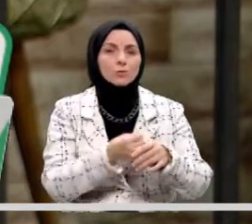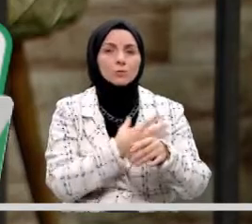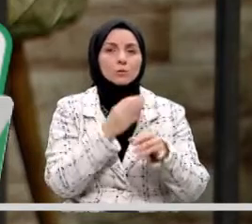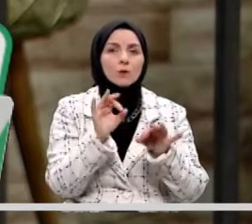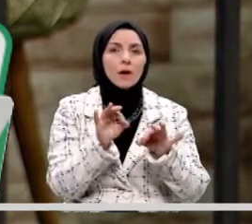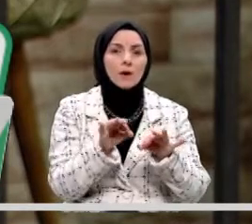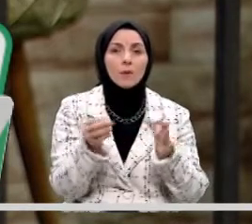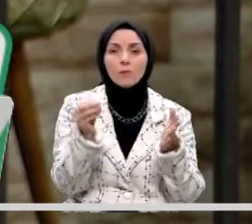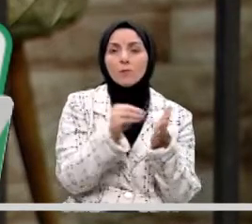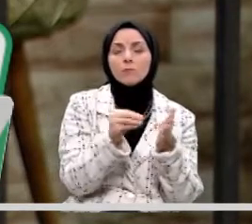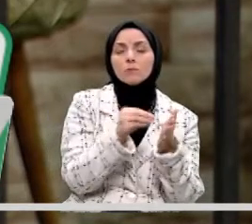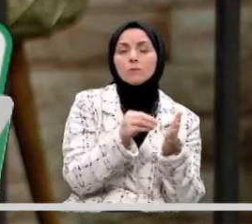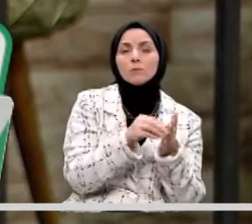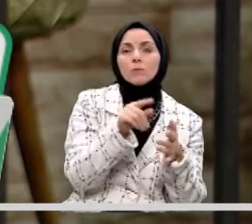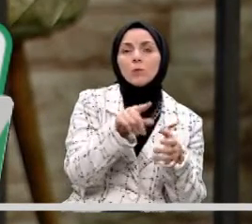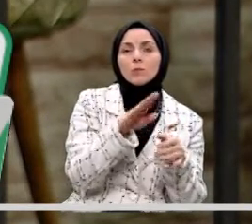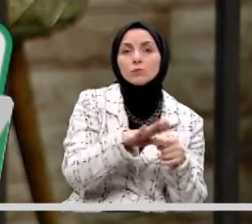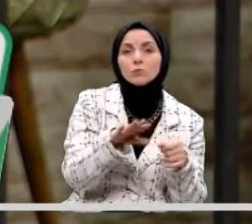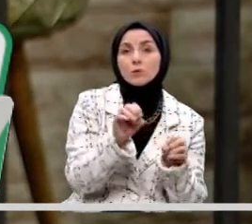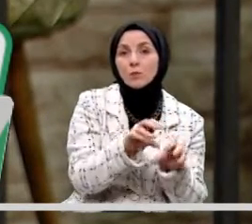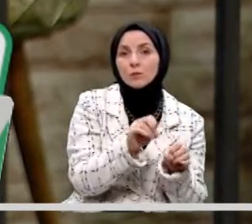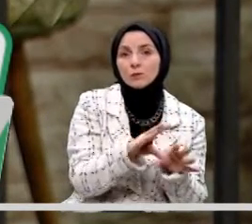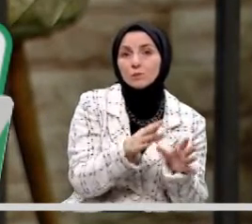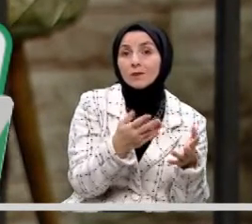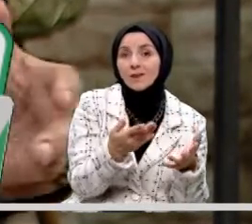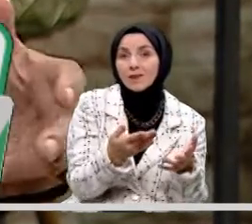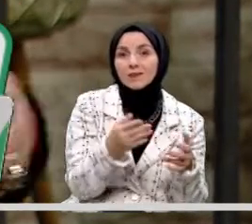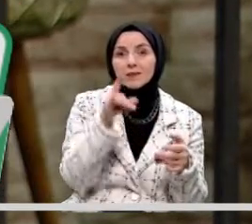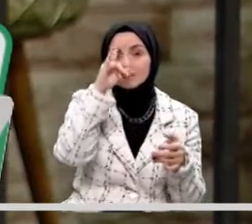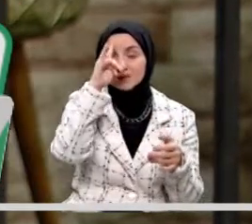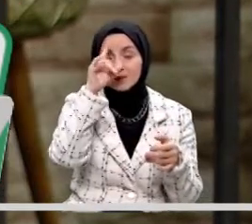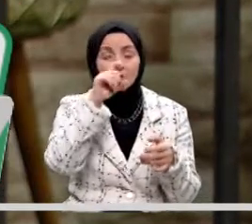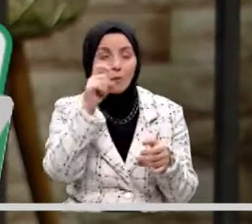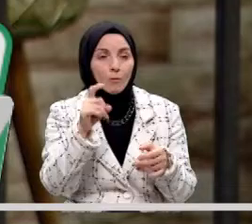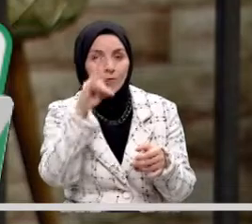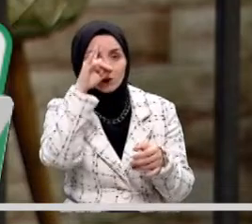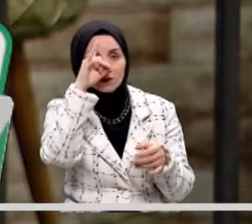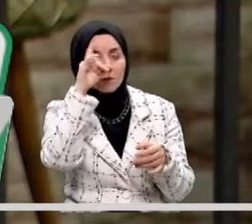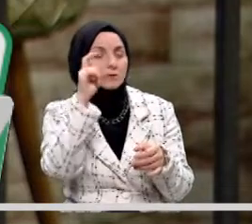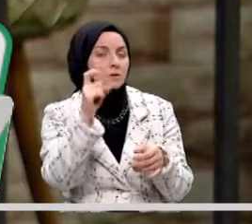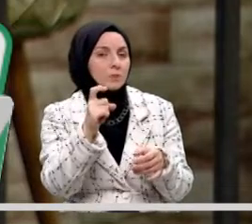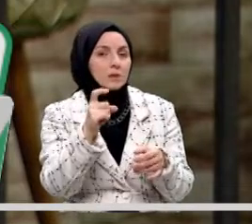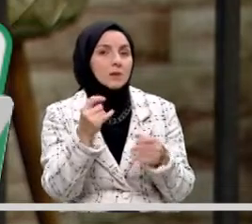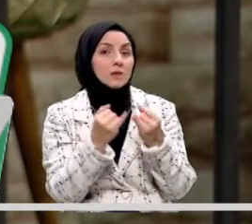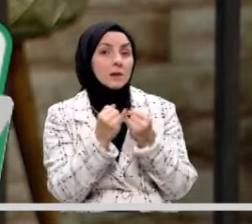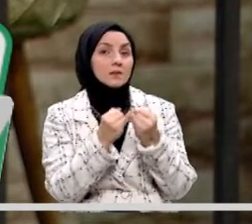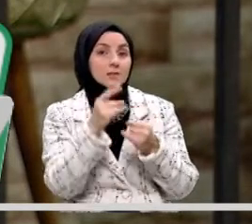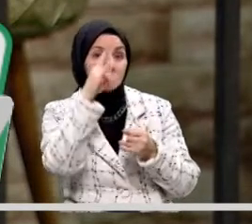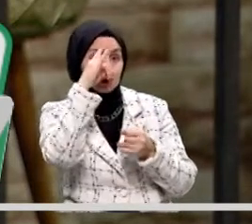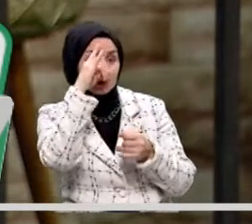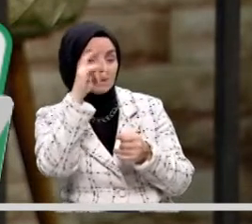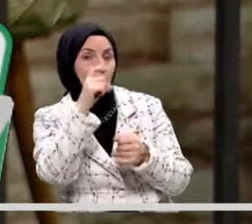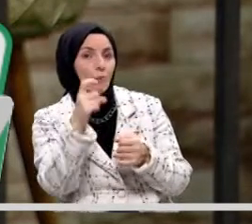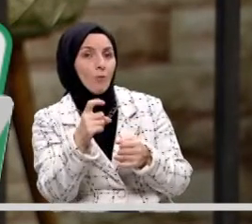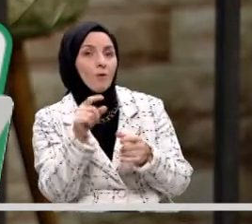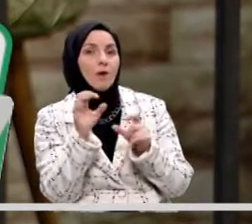da bizim görevimiz yani anne baba olarak bunu çok iyi başarıyoruz kıskanıyor ama kıskandı mı kıskandı mı çok da vardır öyle toplumda çok kullanılır ne kadar Aslında ayıp